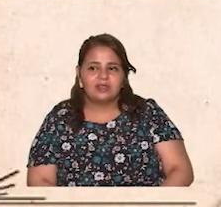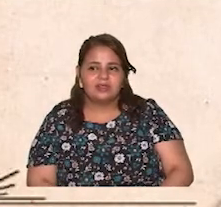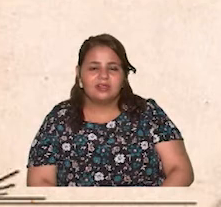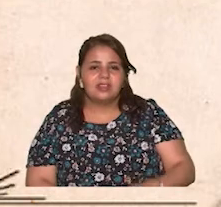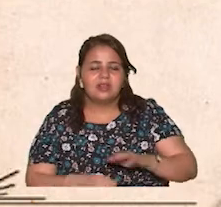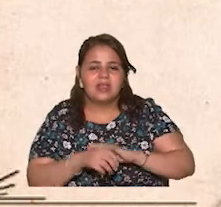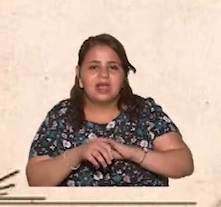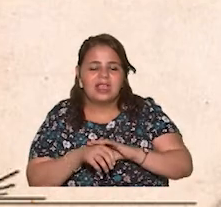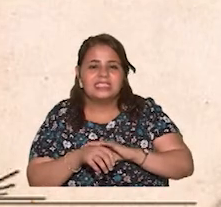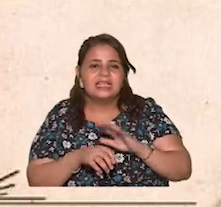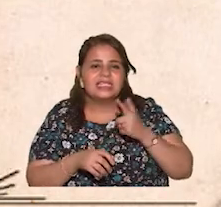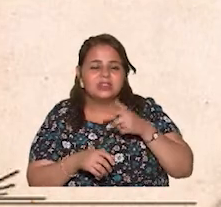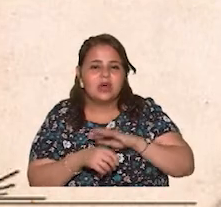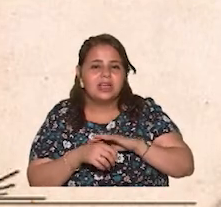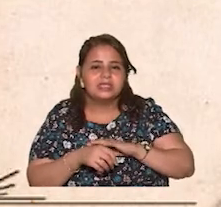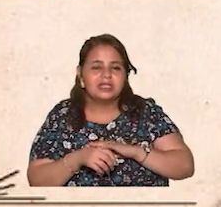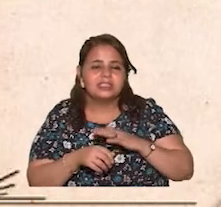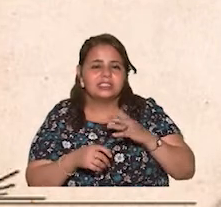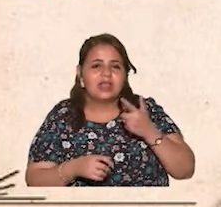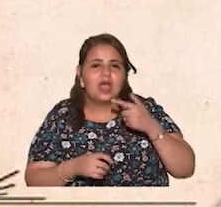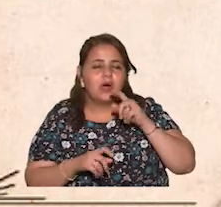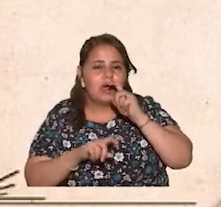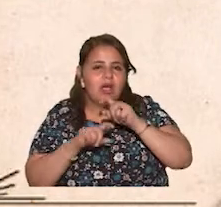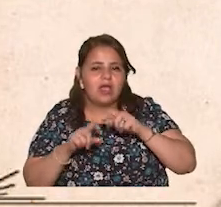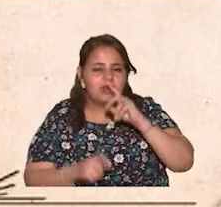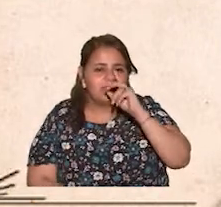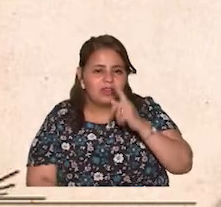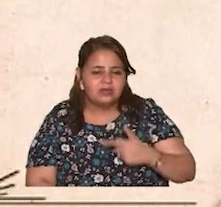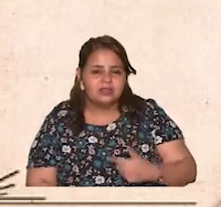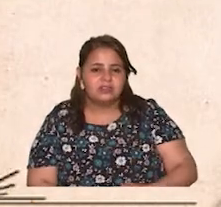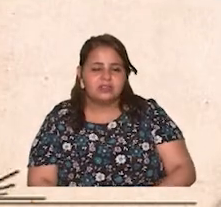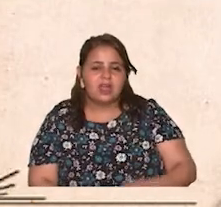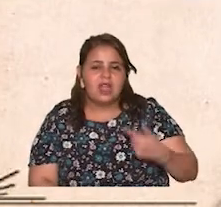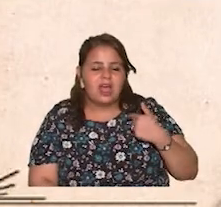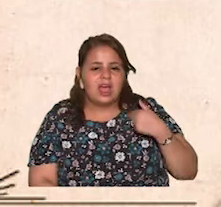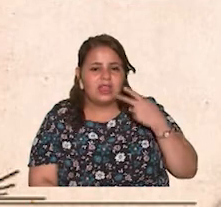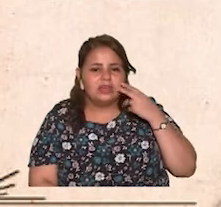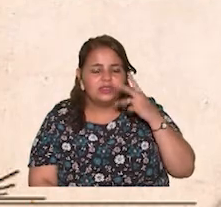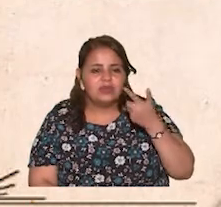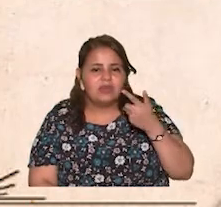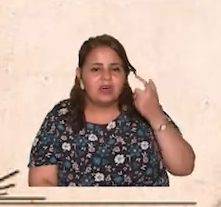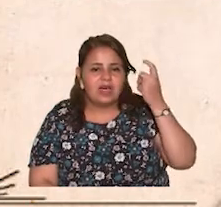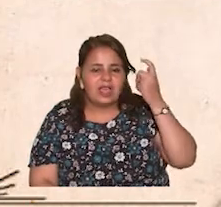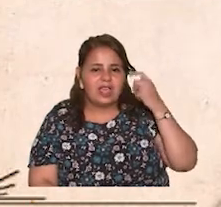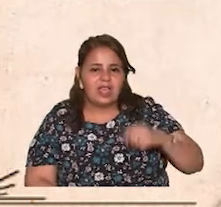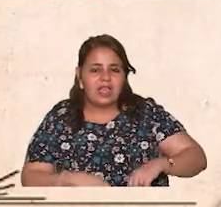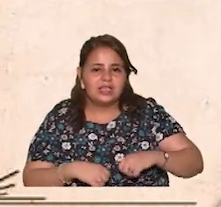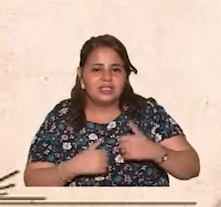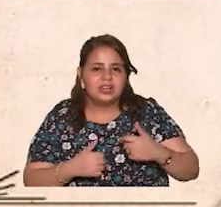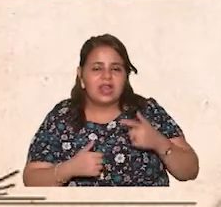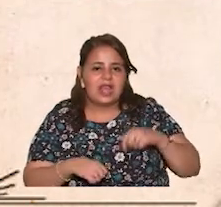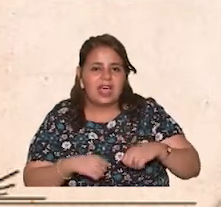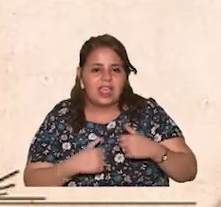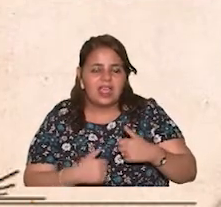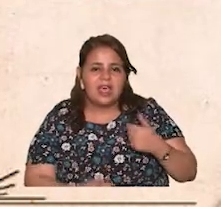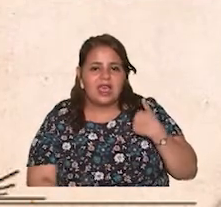إحساسي، ولازم الأول أقيم نفسي وأحس وأبتدي أشوف هو أنا فعلاً عايش الحياة اللي أنا نفسي أعيشها،